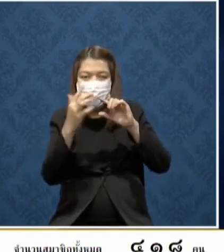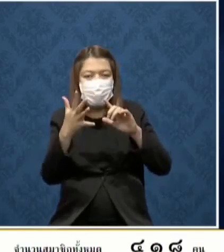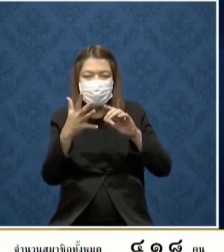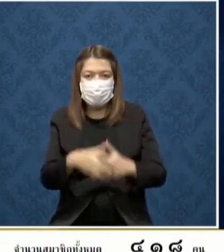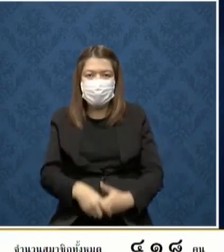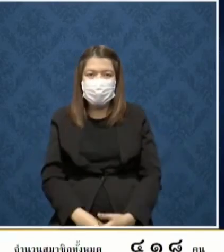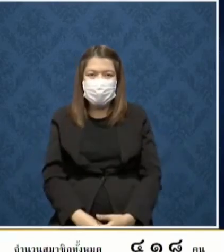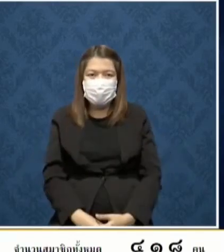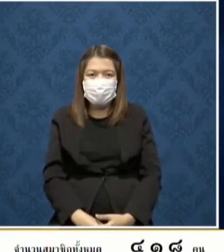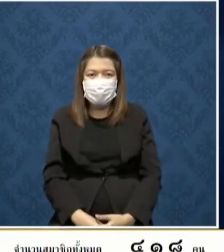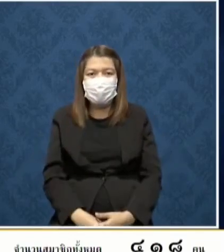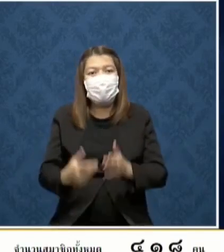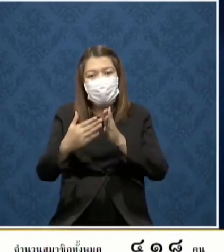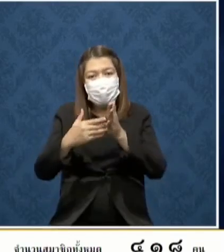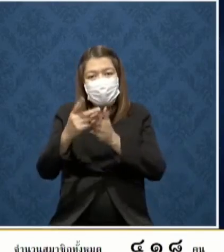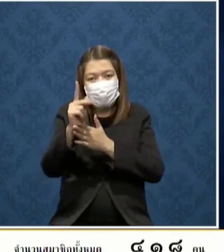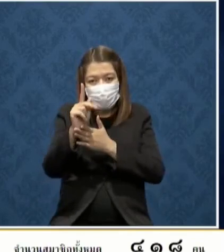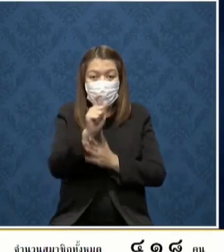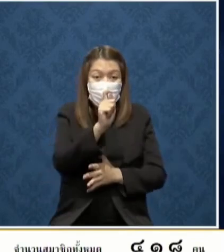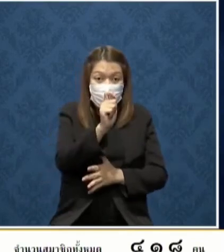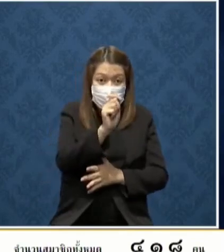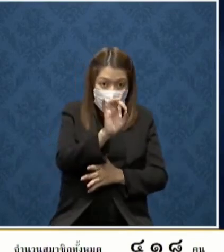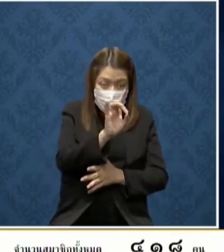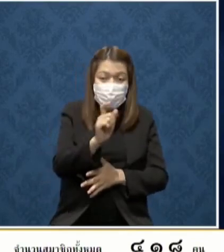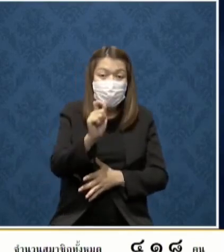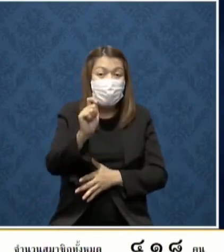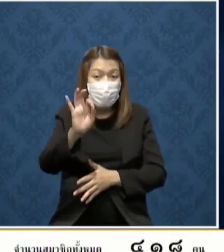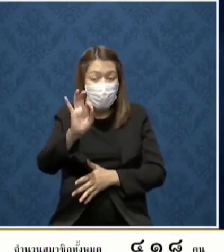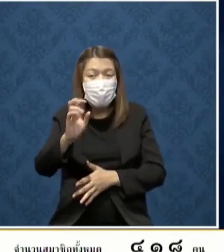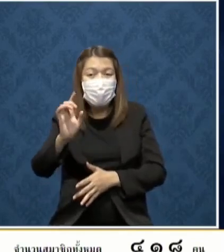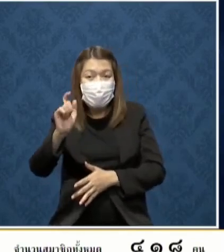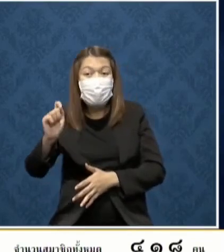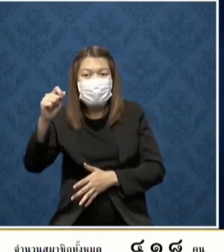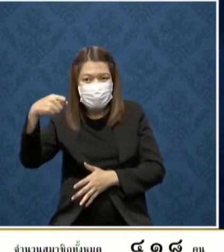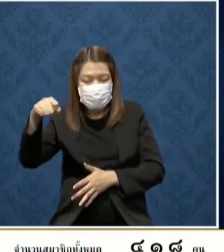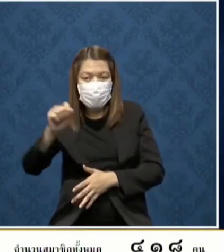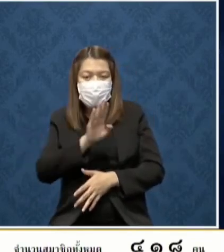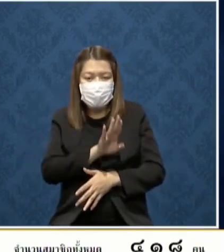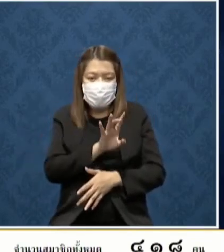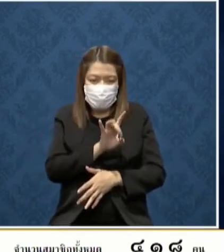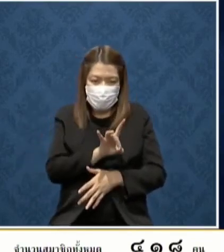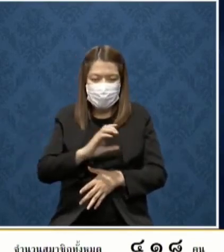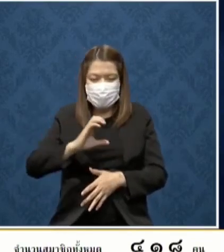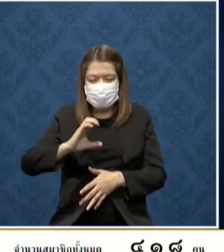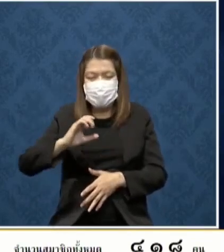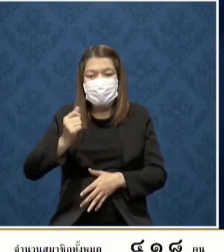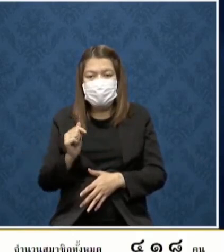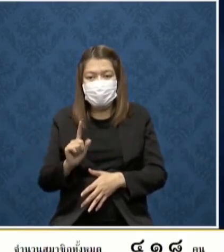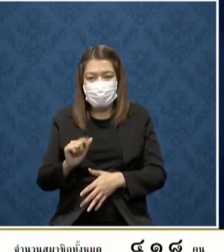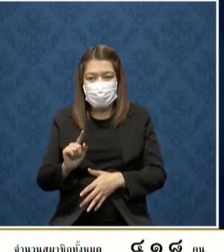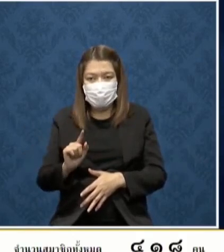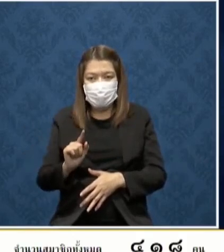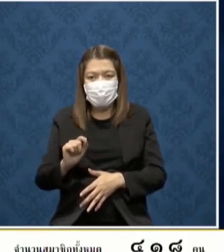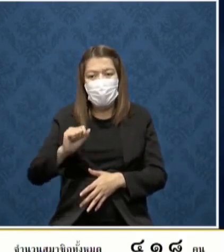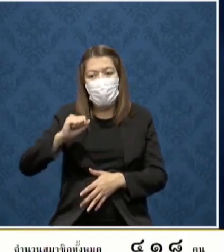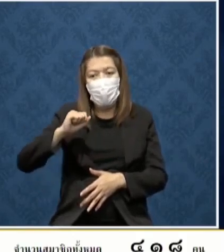็จะมีจุดสีเขียว จะม A8 A9 A10 B8 แล้วก็ C11 ซึเปด้านกลบข